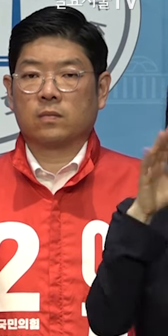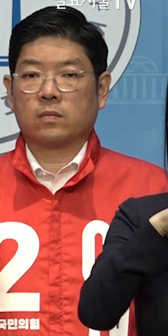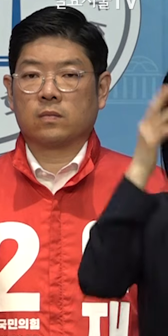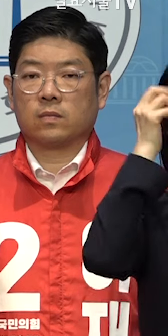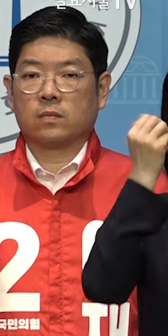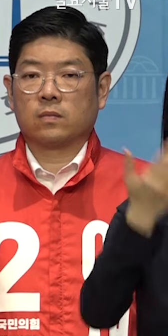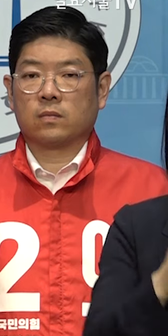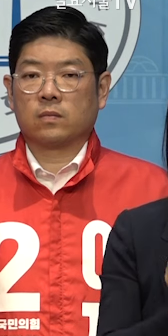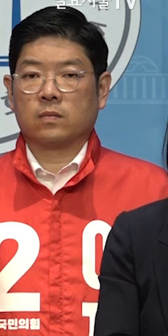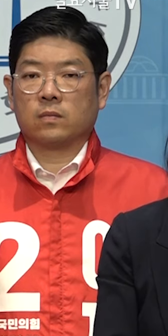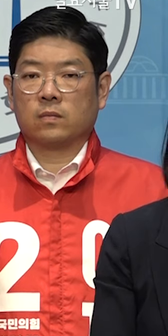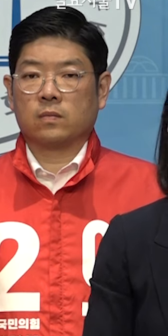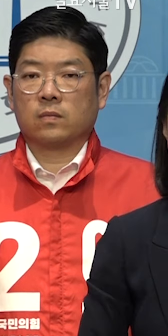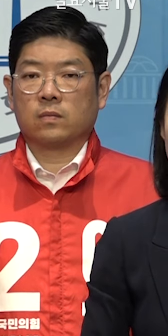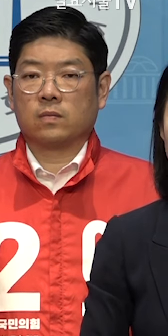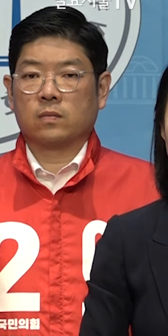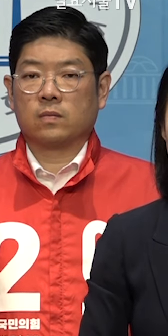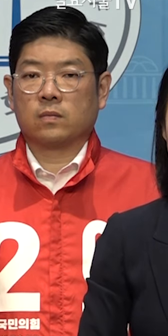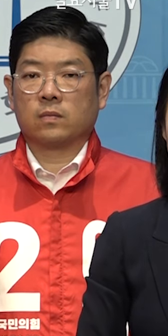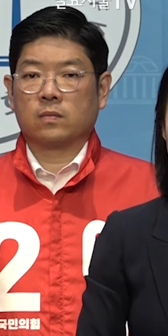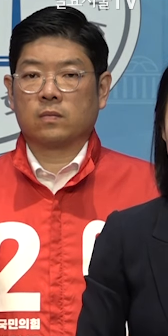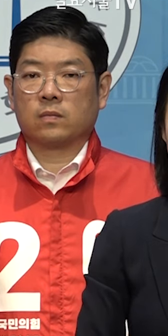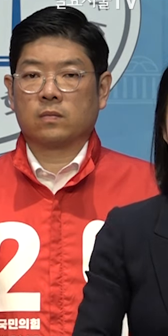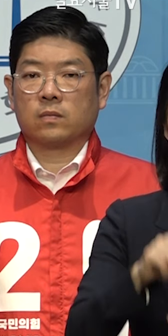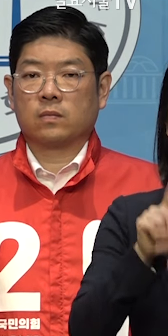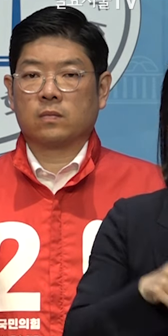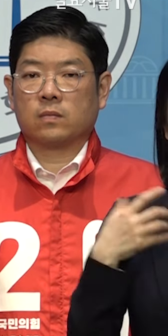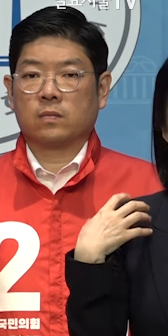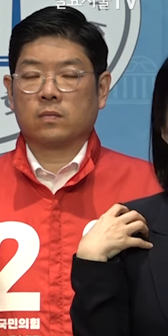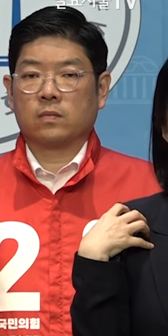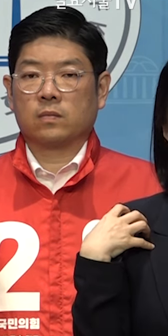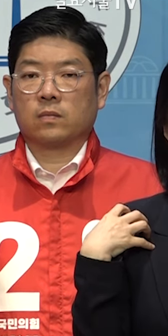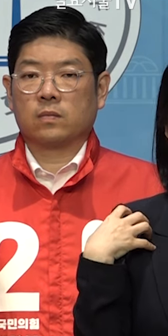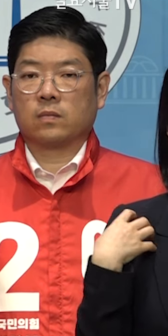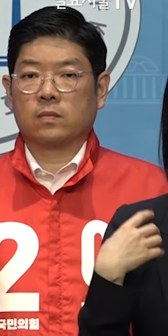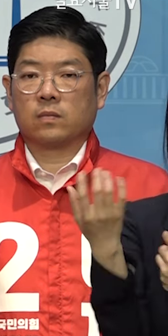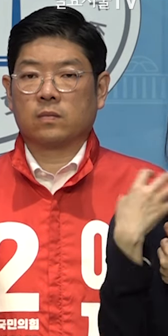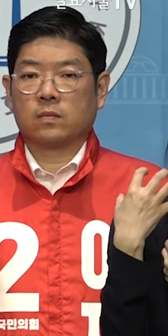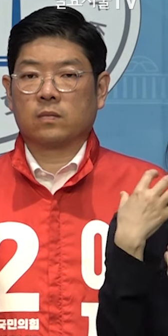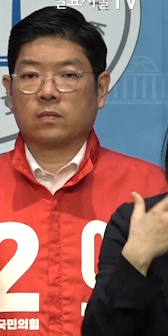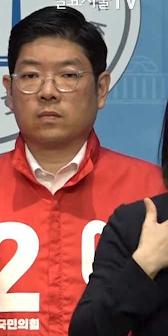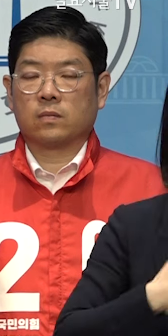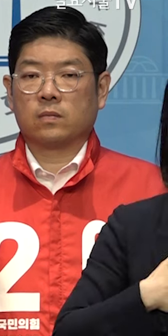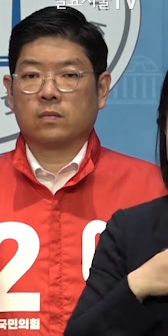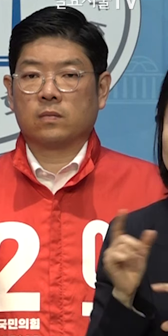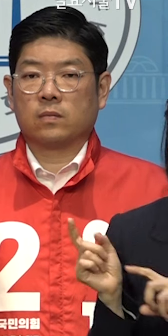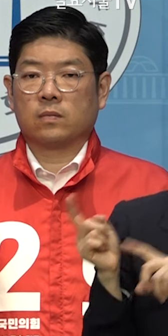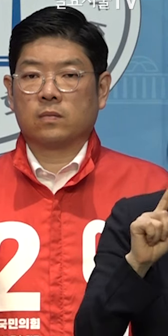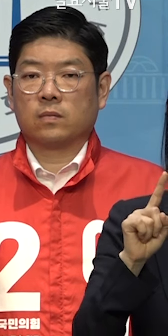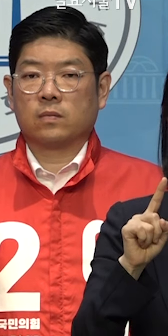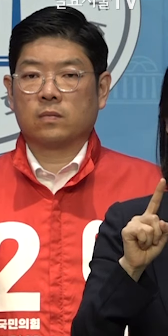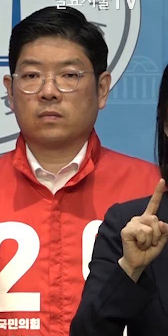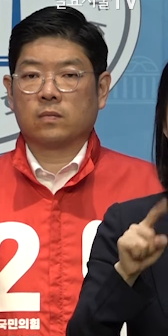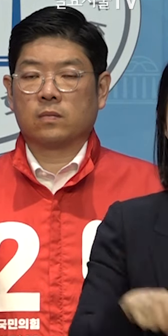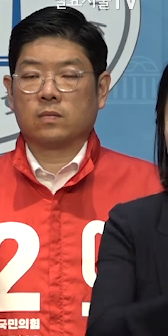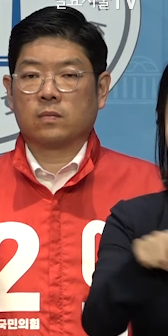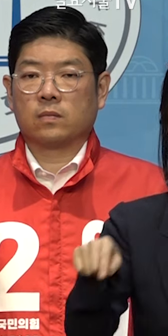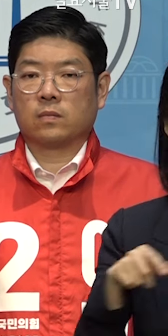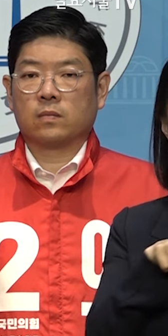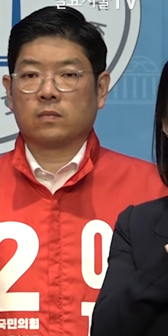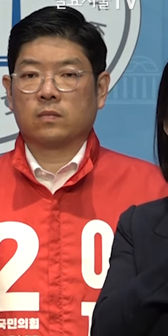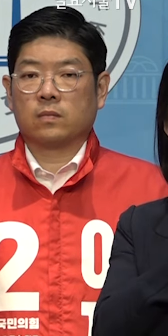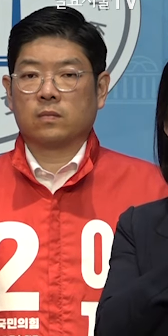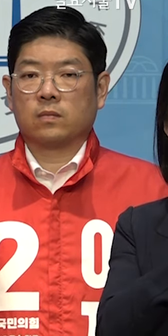다시 제어해야 될지 모릅니다 윤성열 정부의 회처리 드시고 정신 차리고 일할 수 있는 최소한의